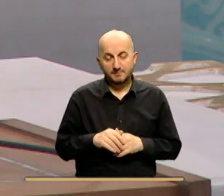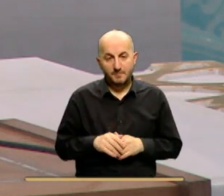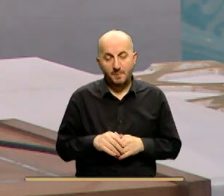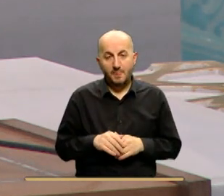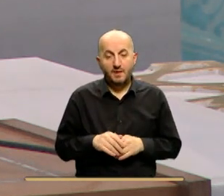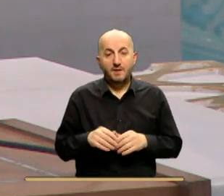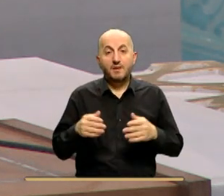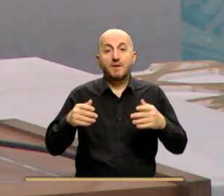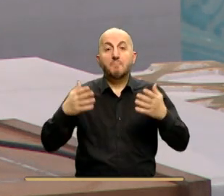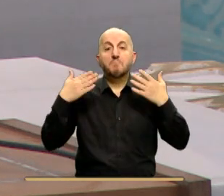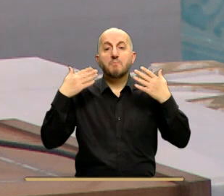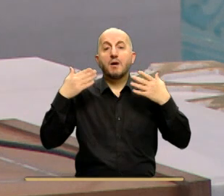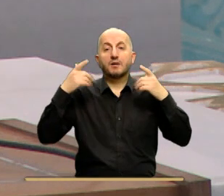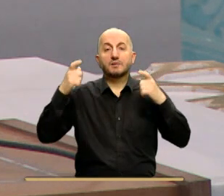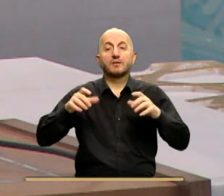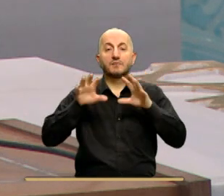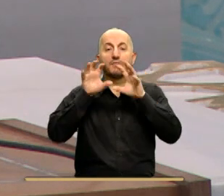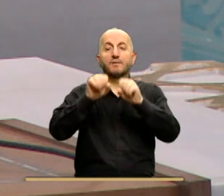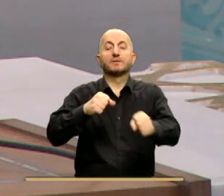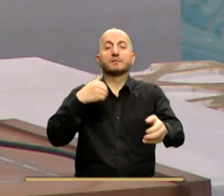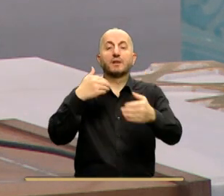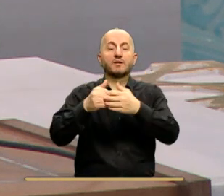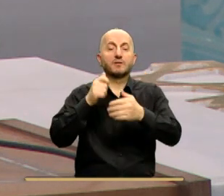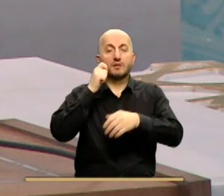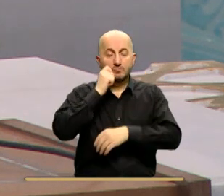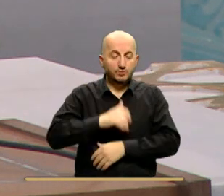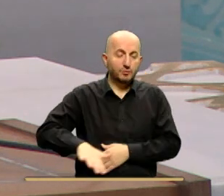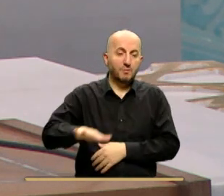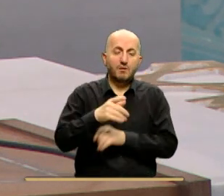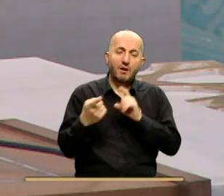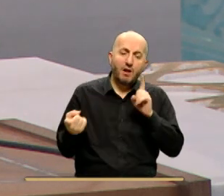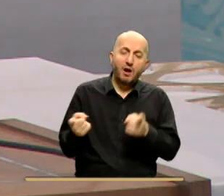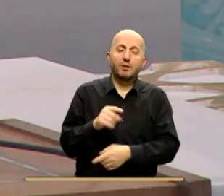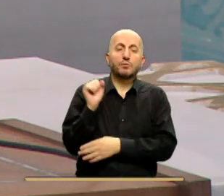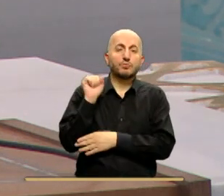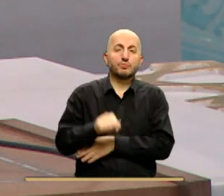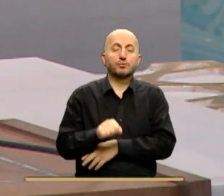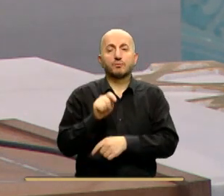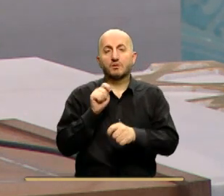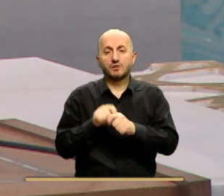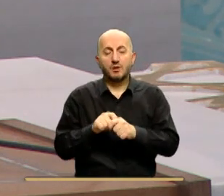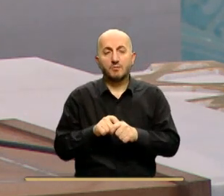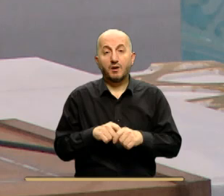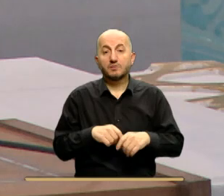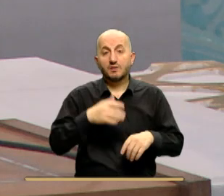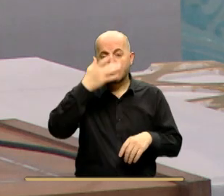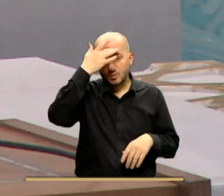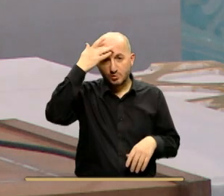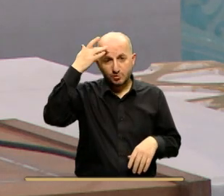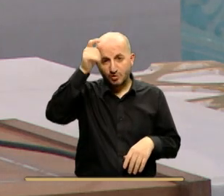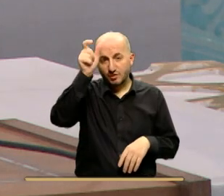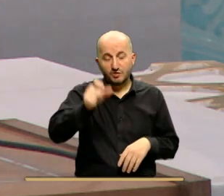Mekke'nin fethine kadar Müslümanlara her türlü düşmanlığı yapan İkrime bin Ebu Cehil'e